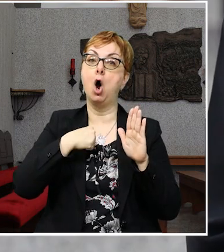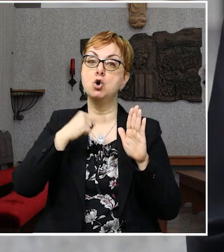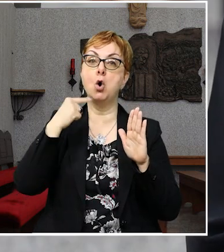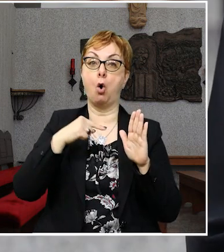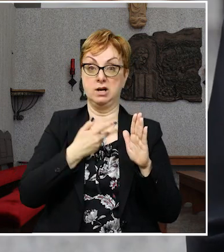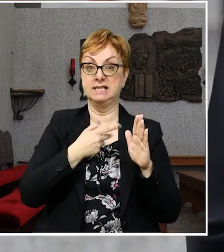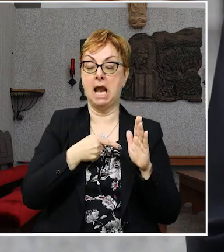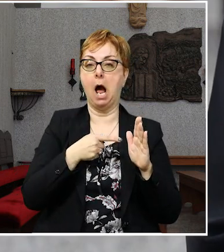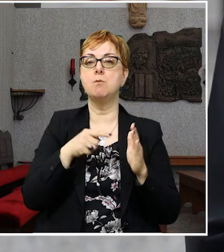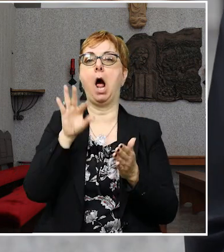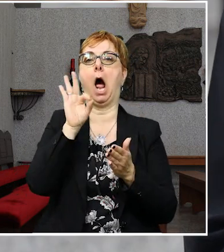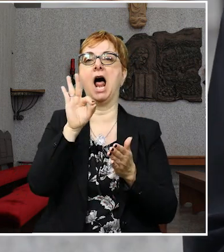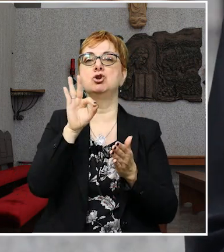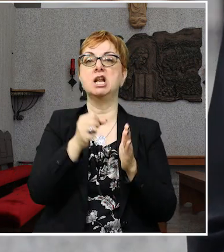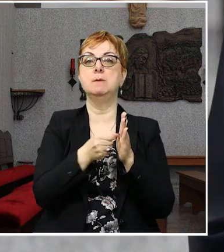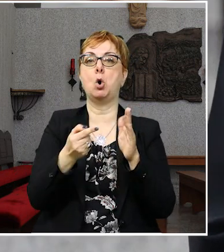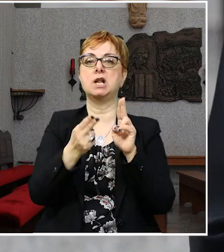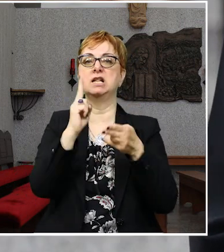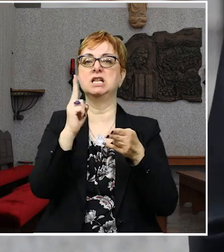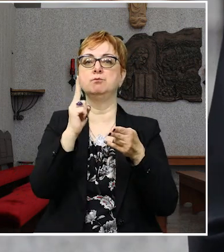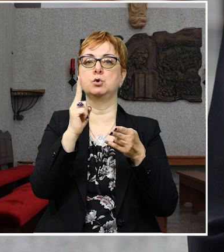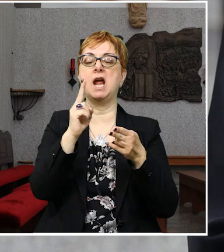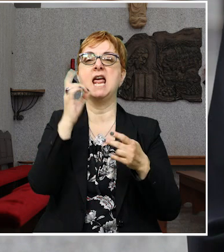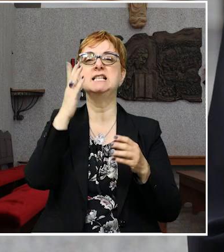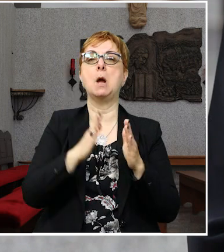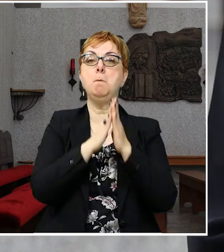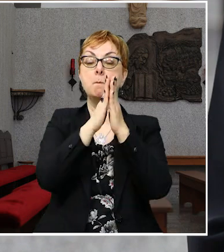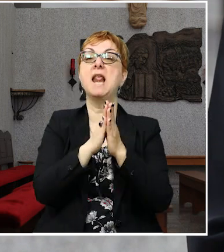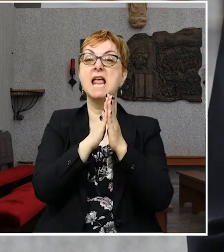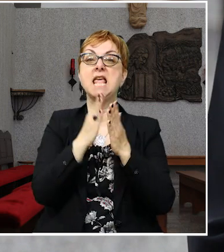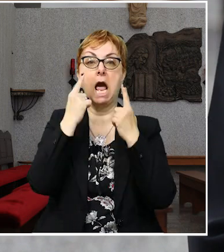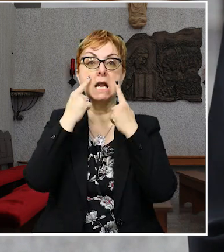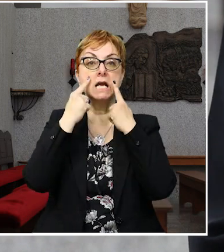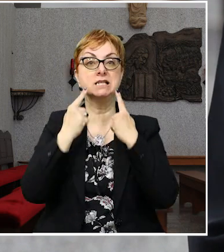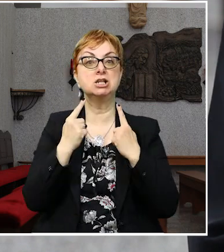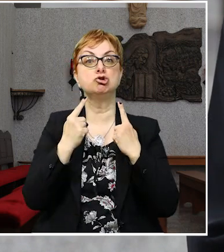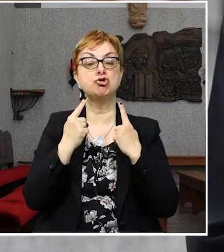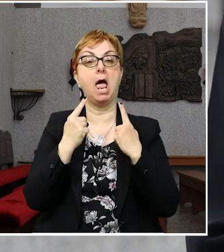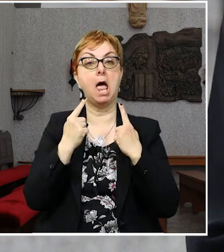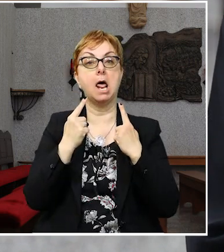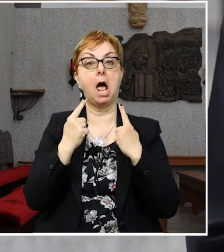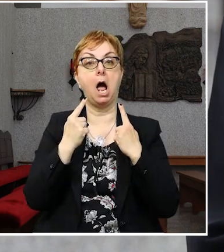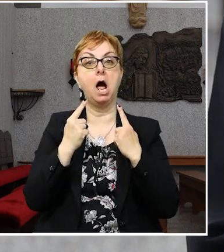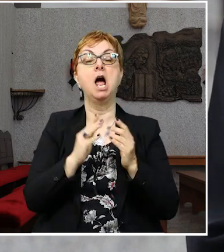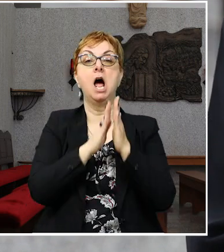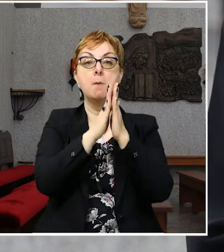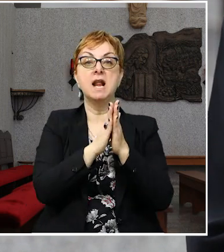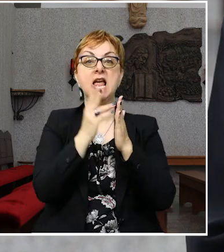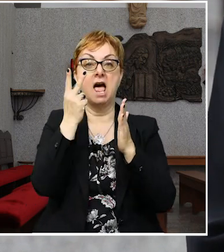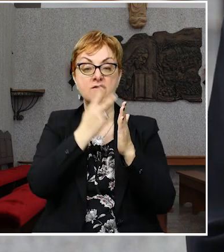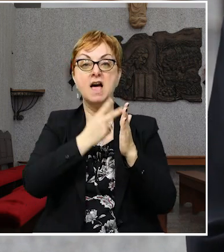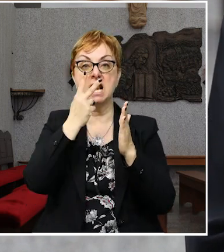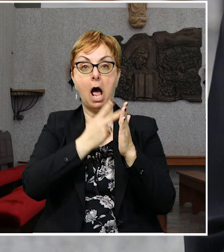che noi siamo. E se la preghiera è sincera, se la preghiera è davvero la preghiera